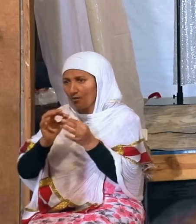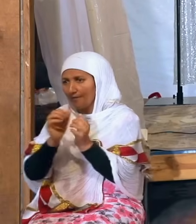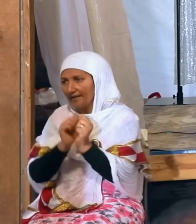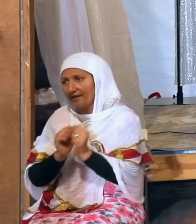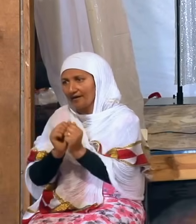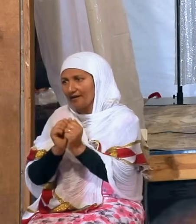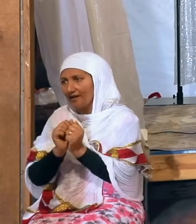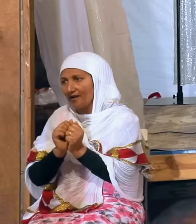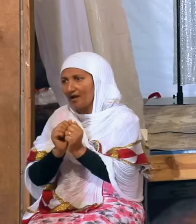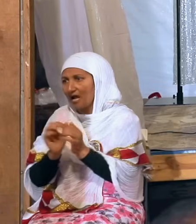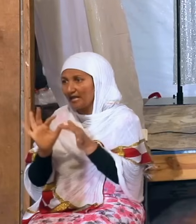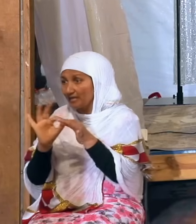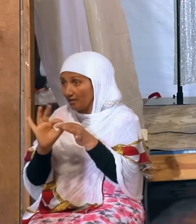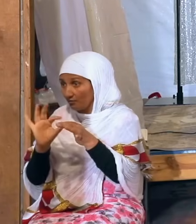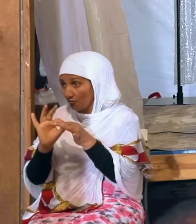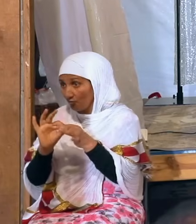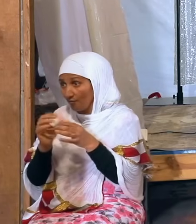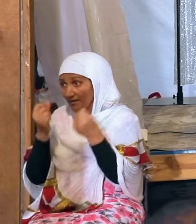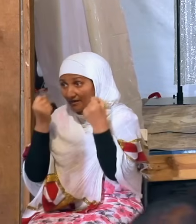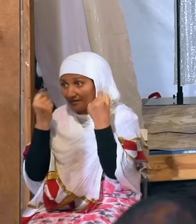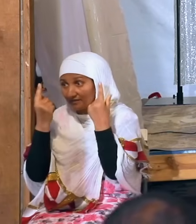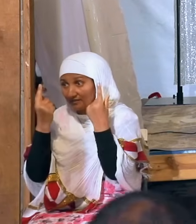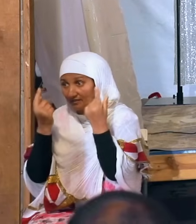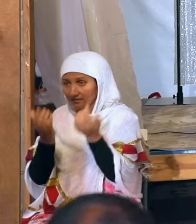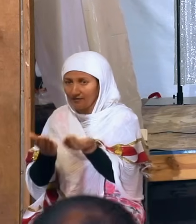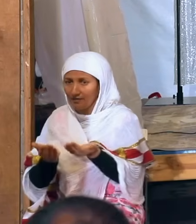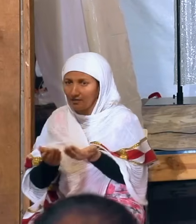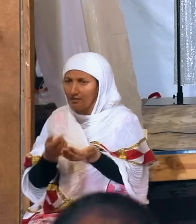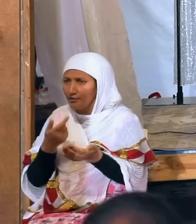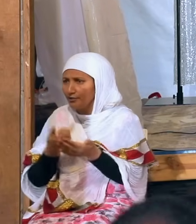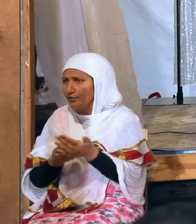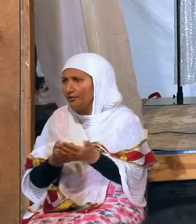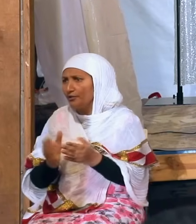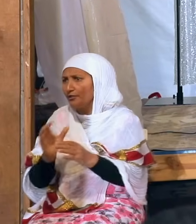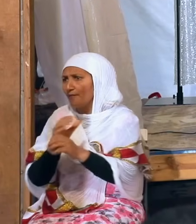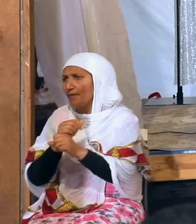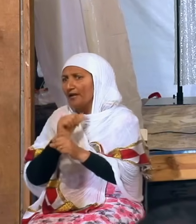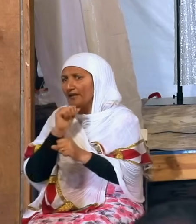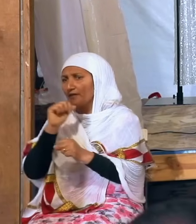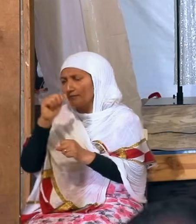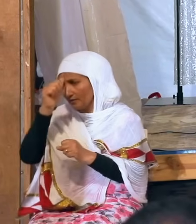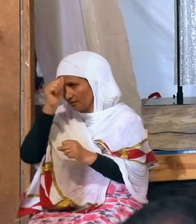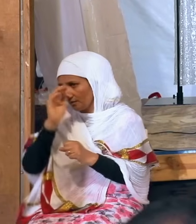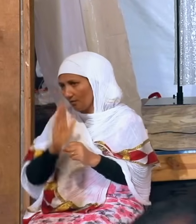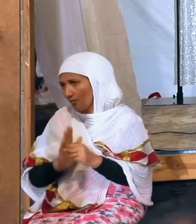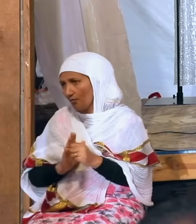መረዳት ያስፈልጋል ማለት ነው። ይሄንን የማይቀበል ሰው